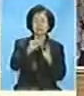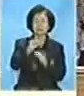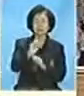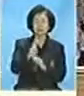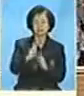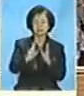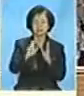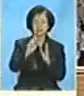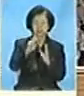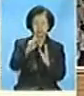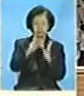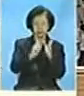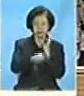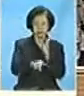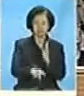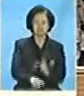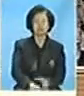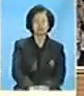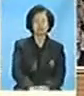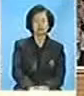ค่ะ